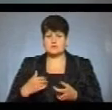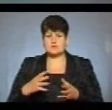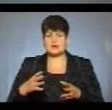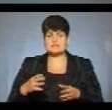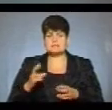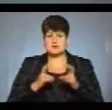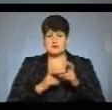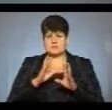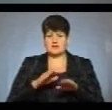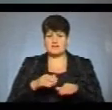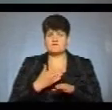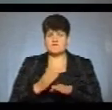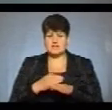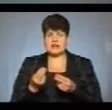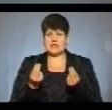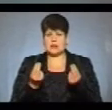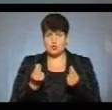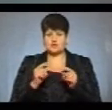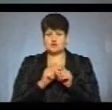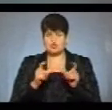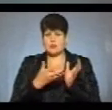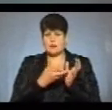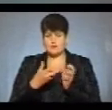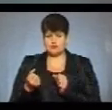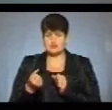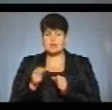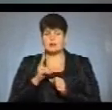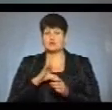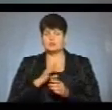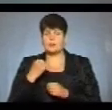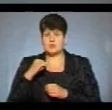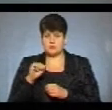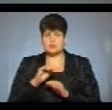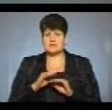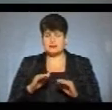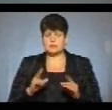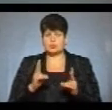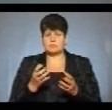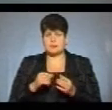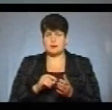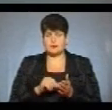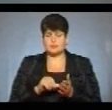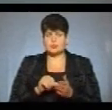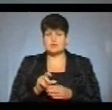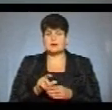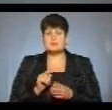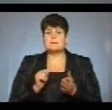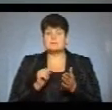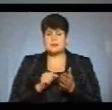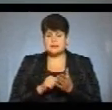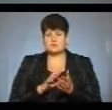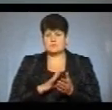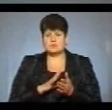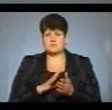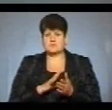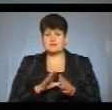підприємства виділяли кошти, і школа отримала, яка переходить, переможця, і учні, які приймали. Тобто мета потім навчити на основі того